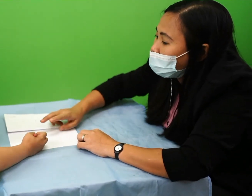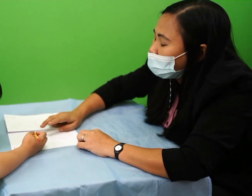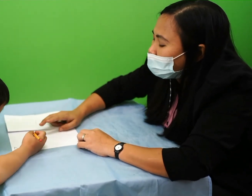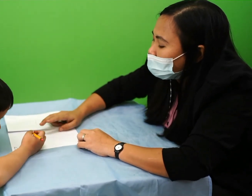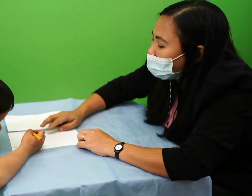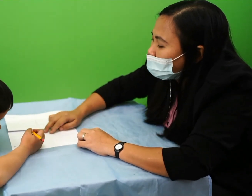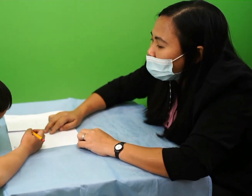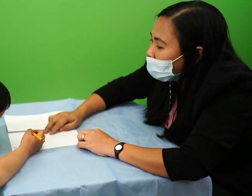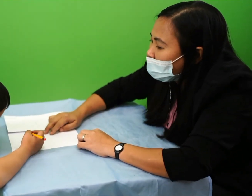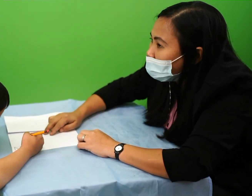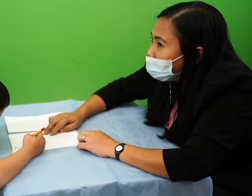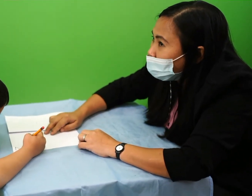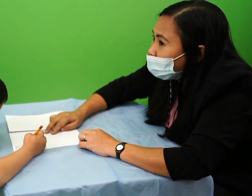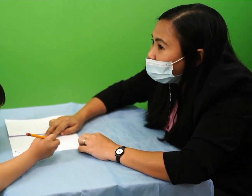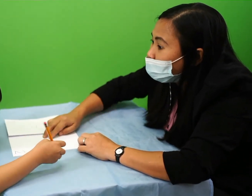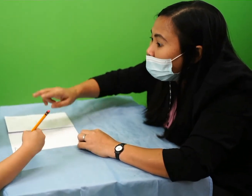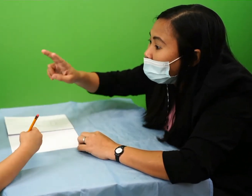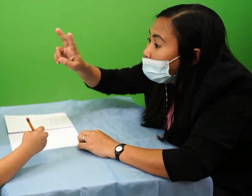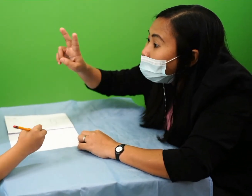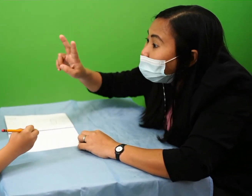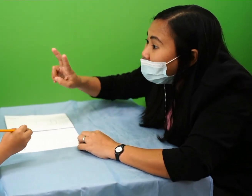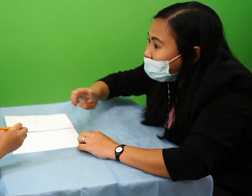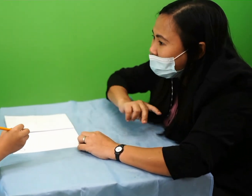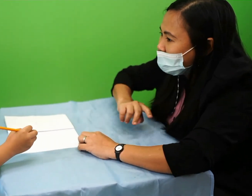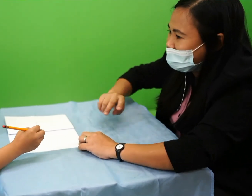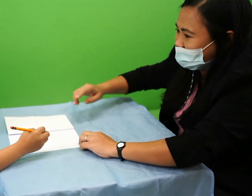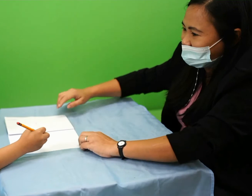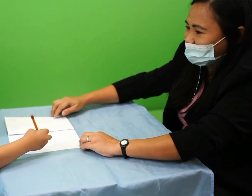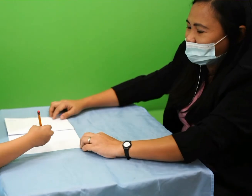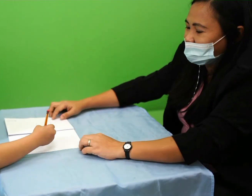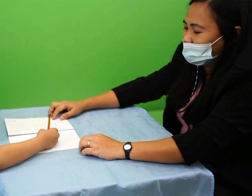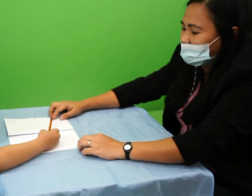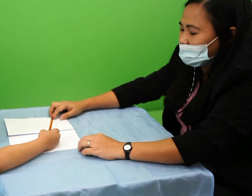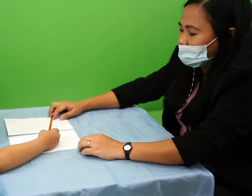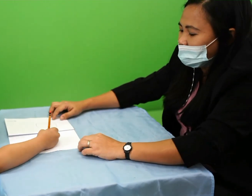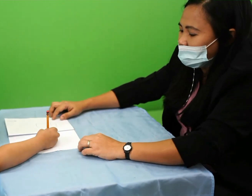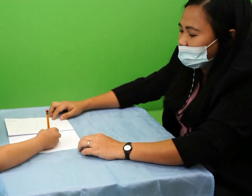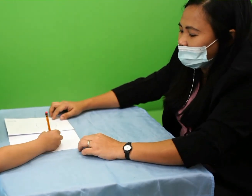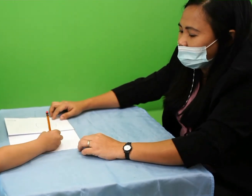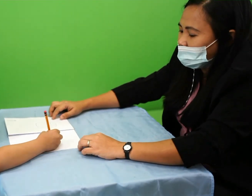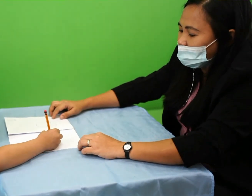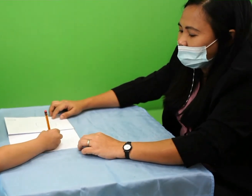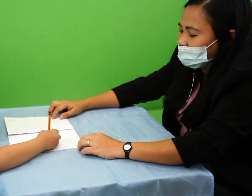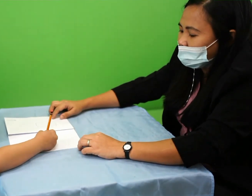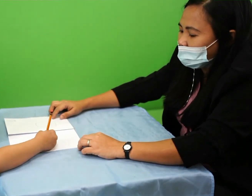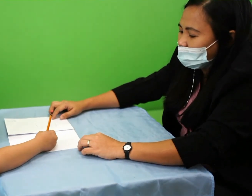atong i-dibuho ang duha ka banig. Duha ka banig.